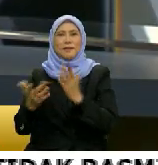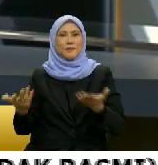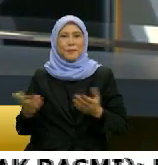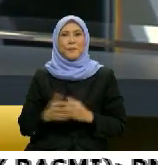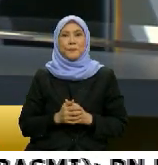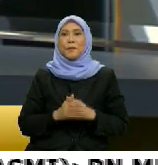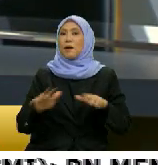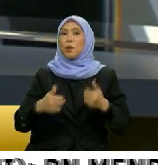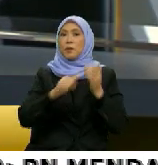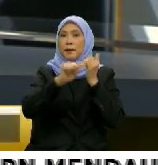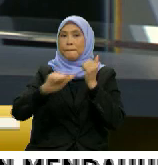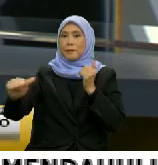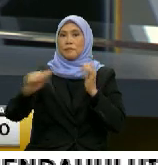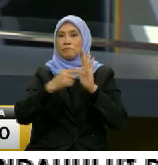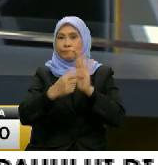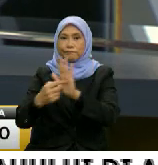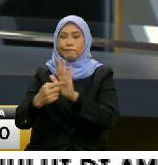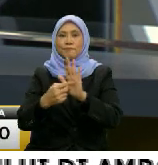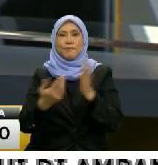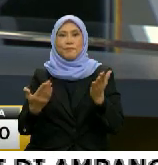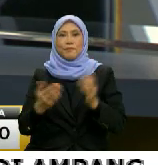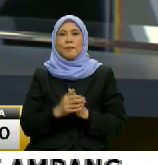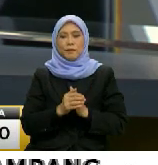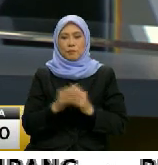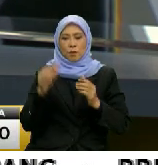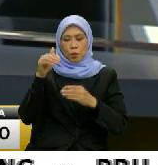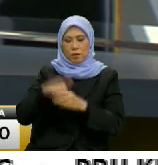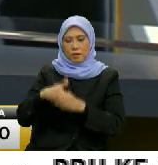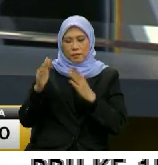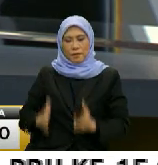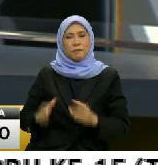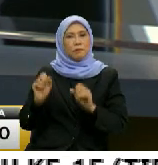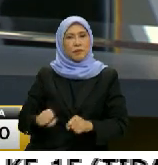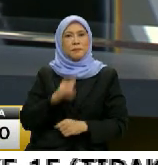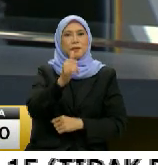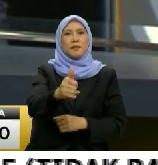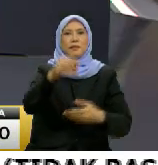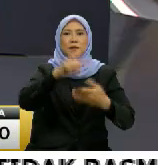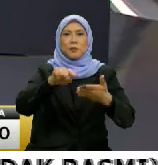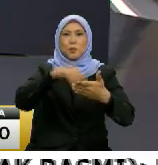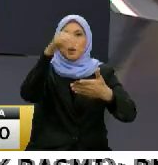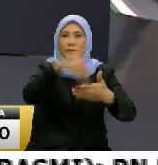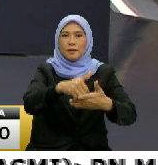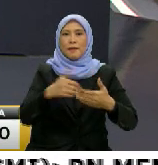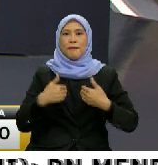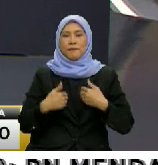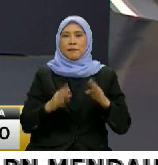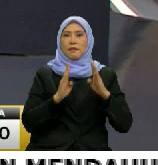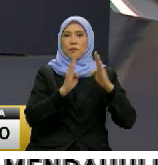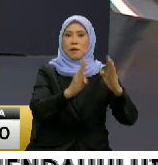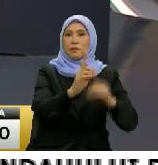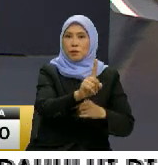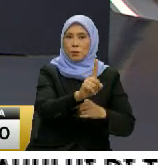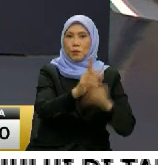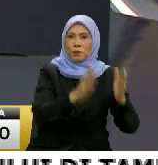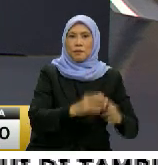mana kempen itu memberi kesan kepada pengundi kita untuk turun mengundi. Ada, kalau kita lihat saluran satu untuk